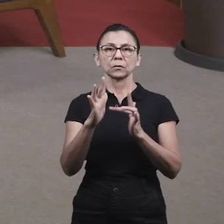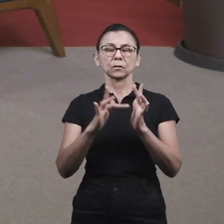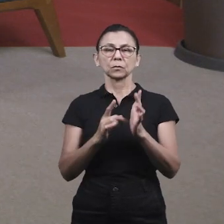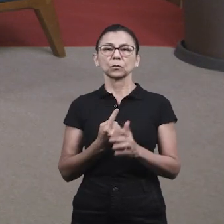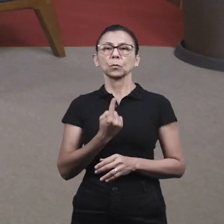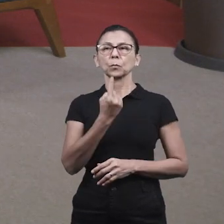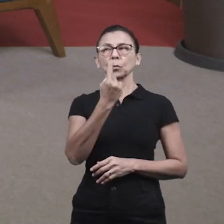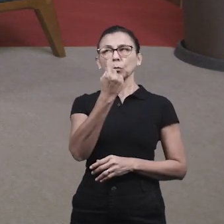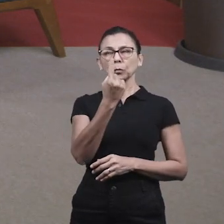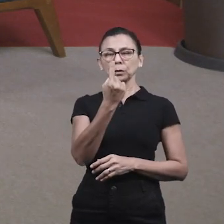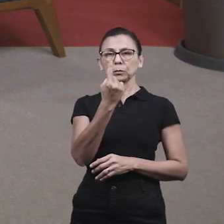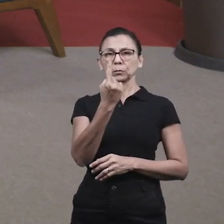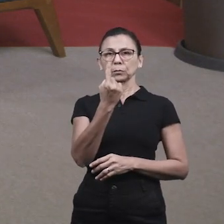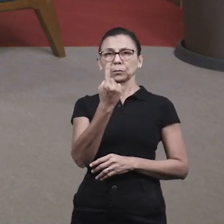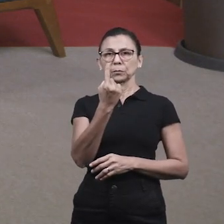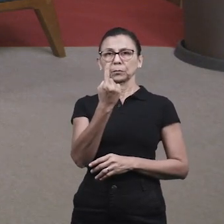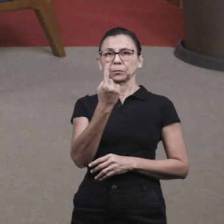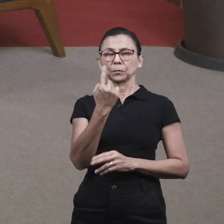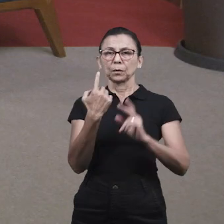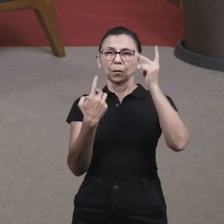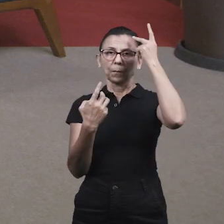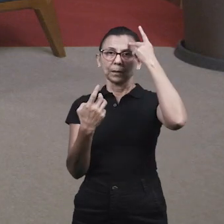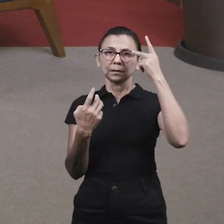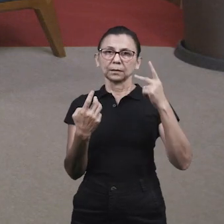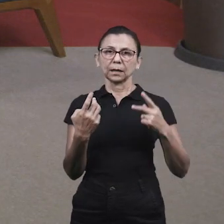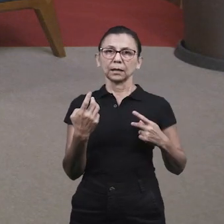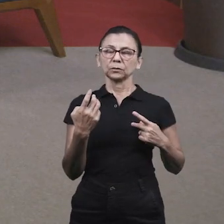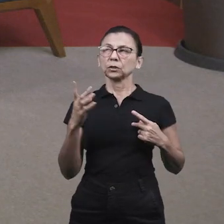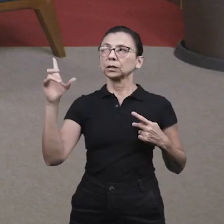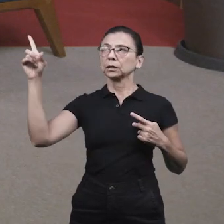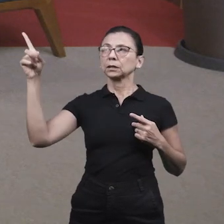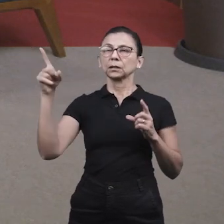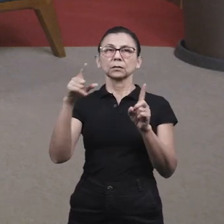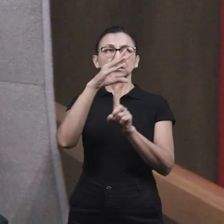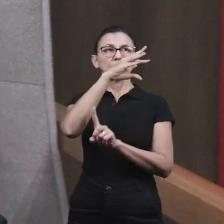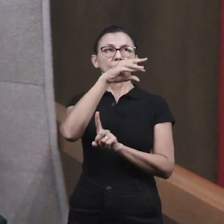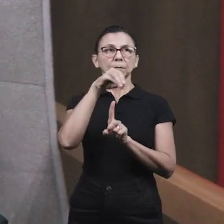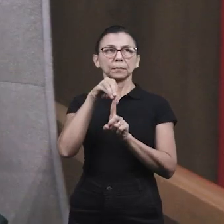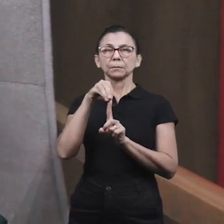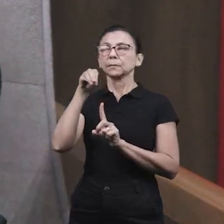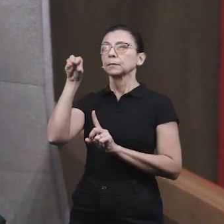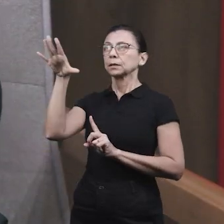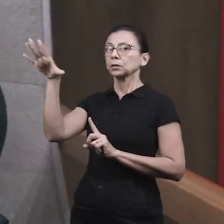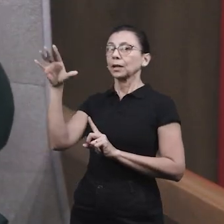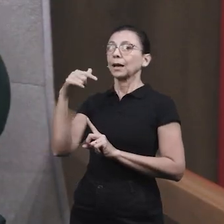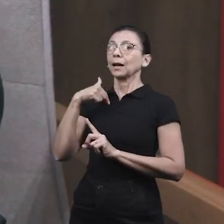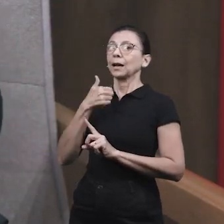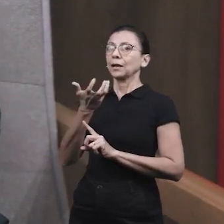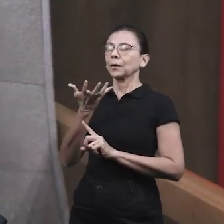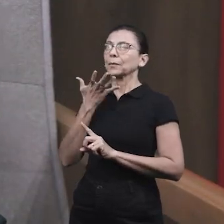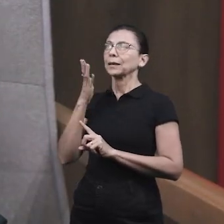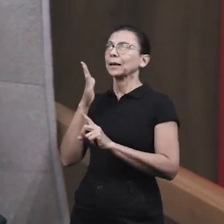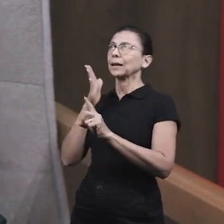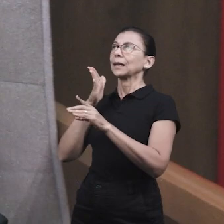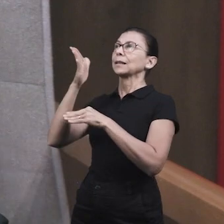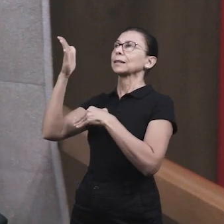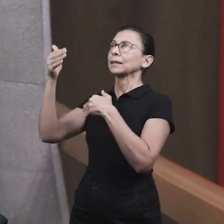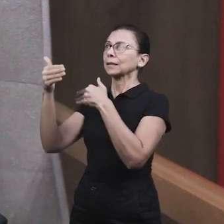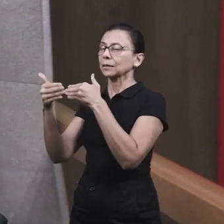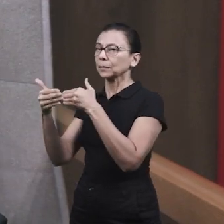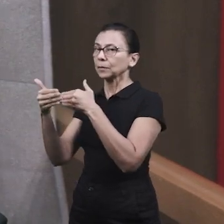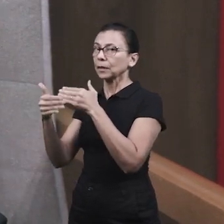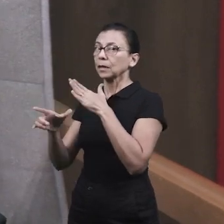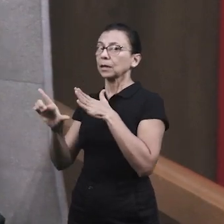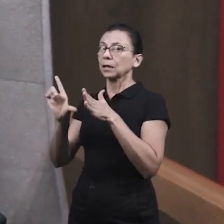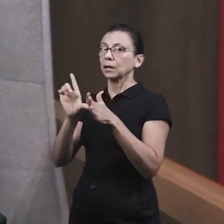semaine, nous avons porté ici le principe de Jésus comme le seul médiateur entre Dieu et